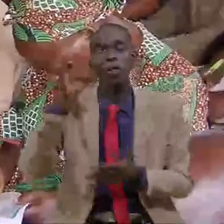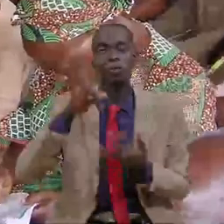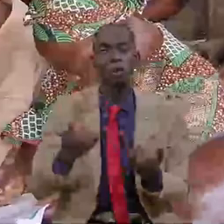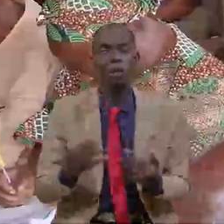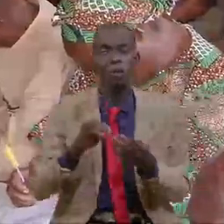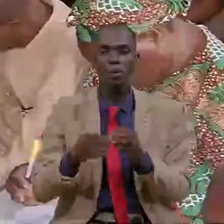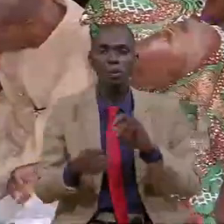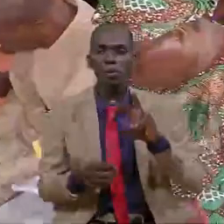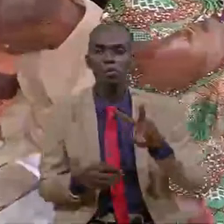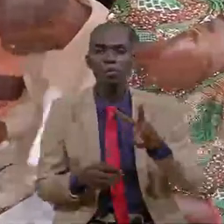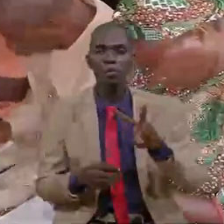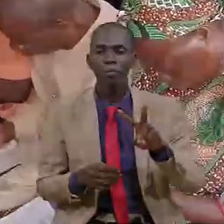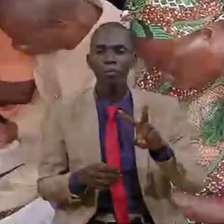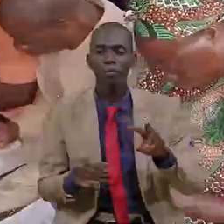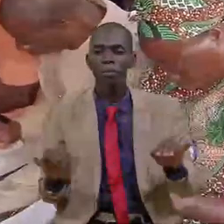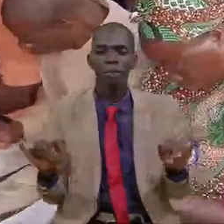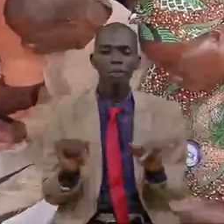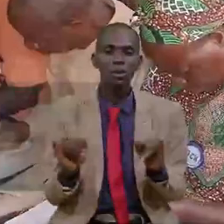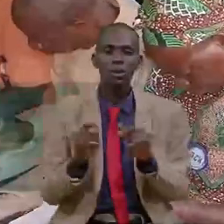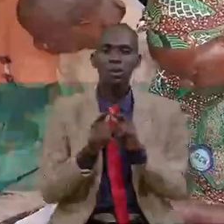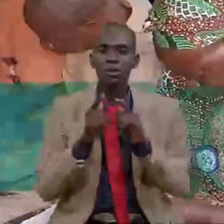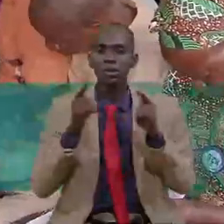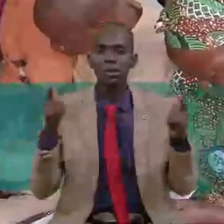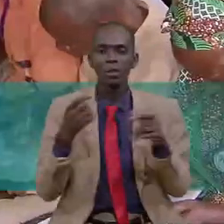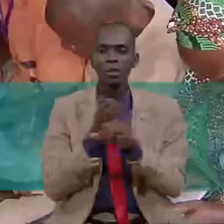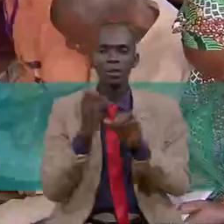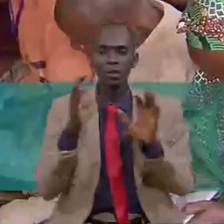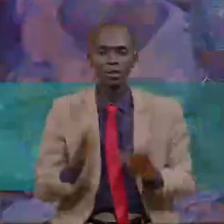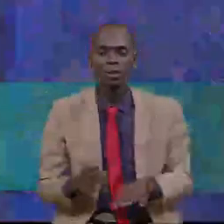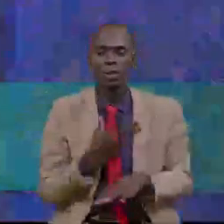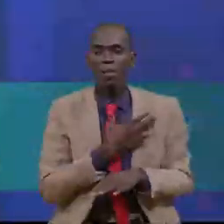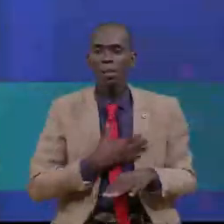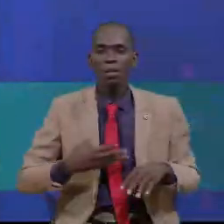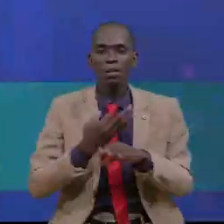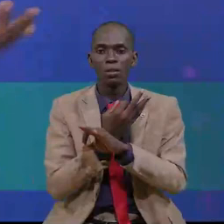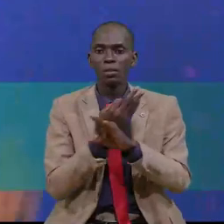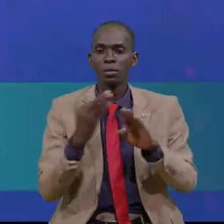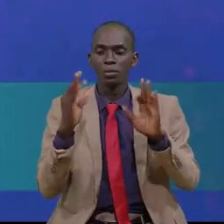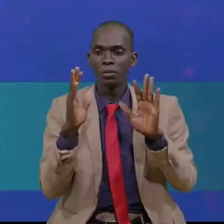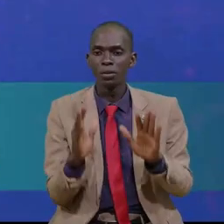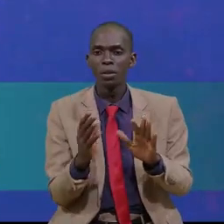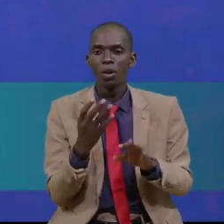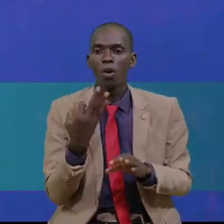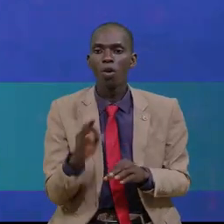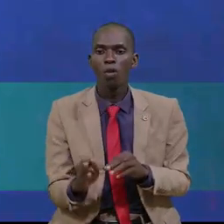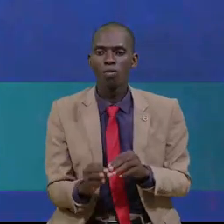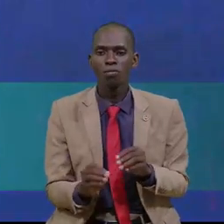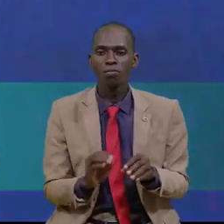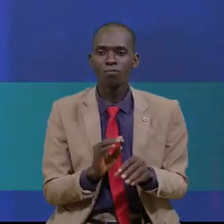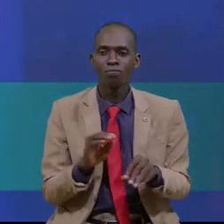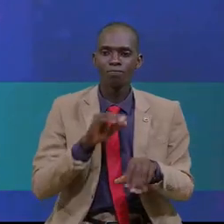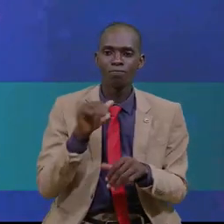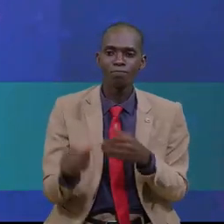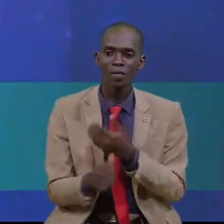maintenant. Un si grand sauveur et émancipateur des pécheurs en